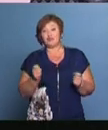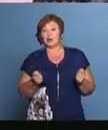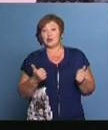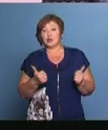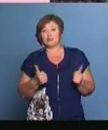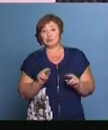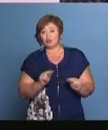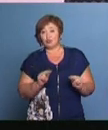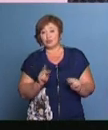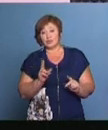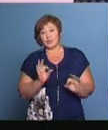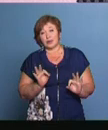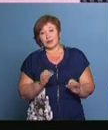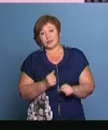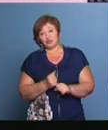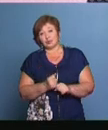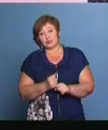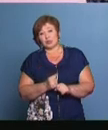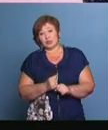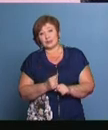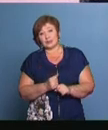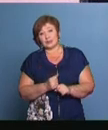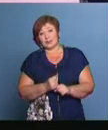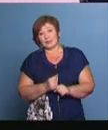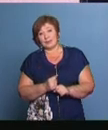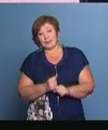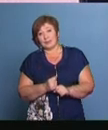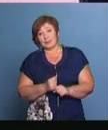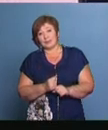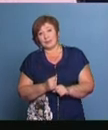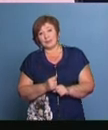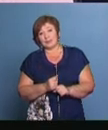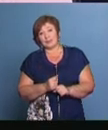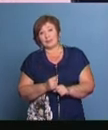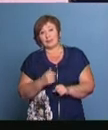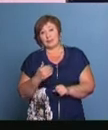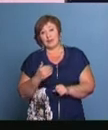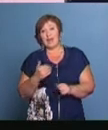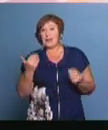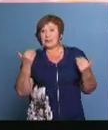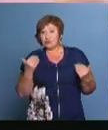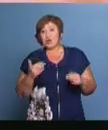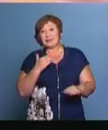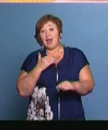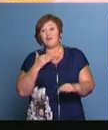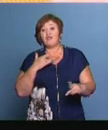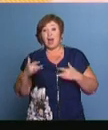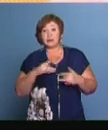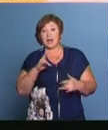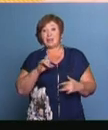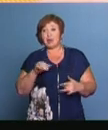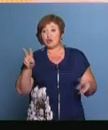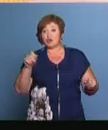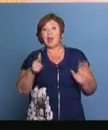либо виноград. Запомнил, да? При этом рука у нас согнута. Держим перед собой. Сейчас в Театре Надежды 7